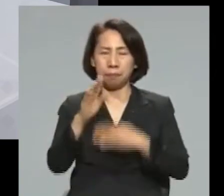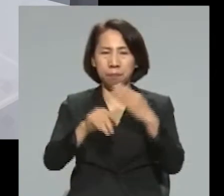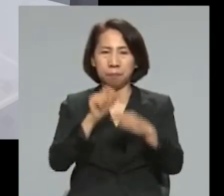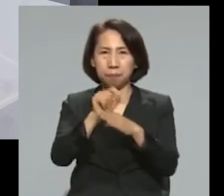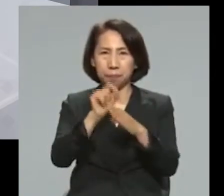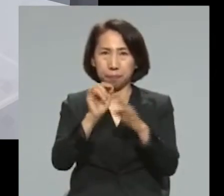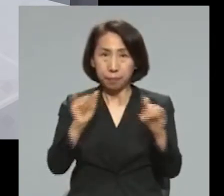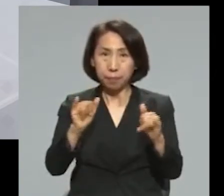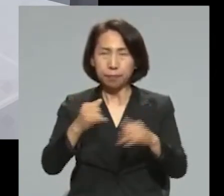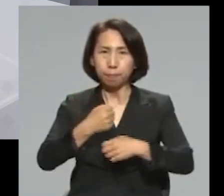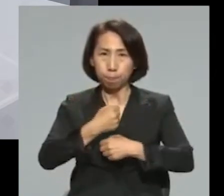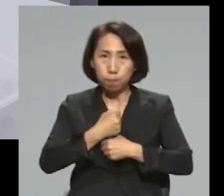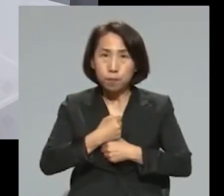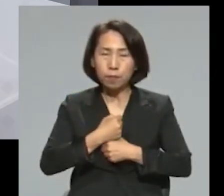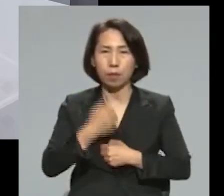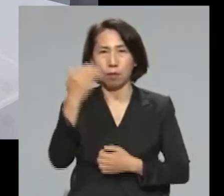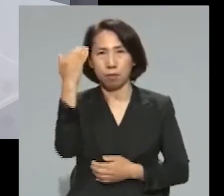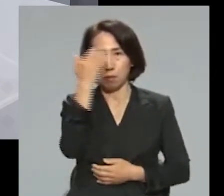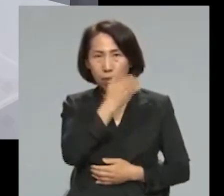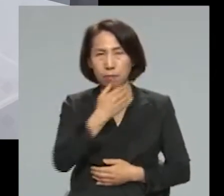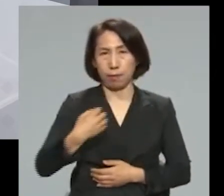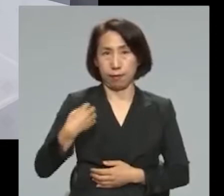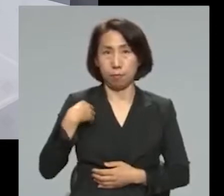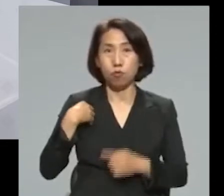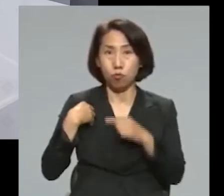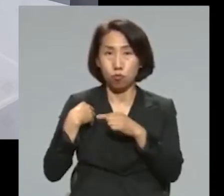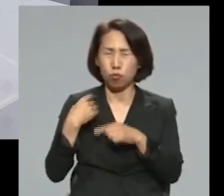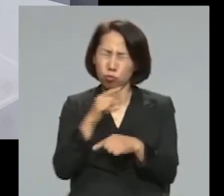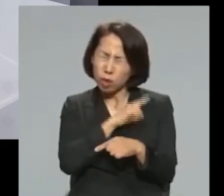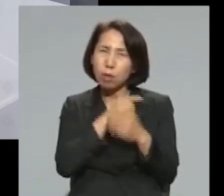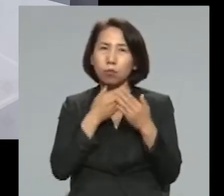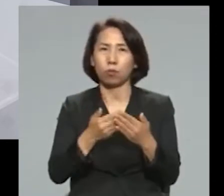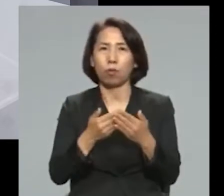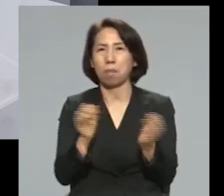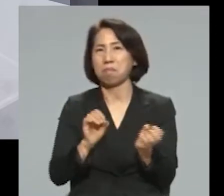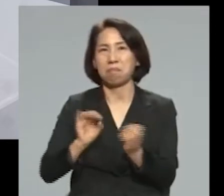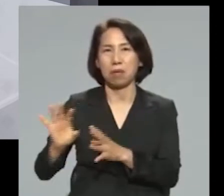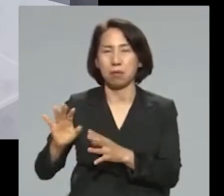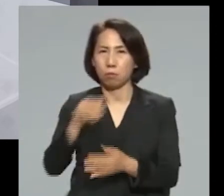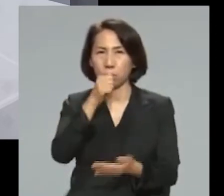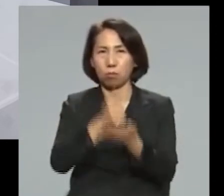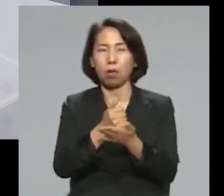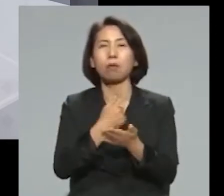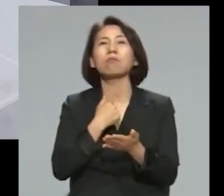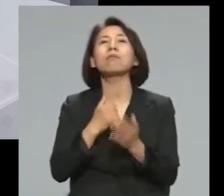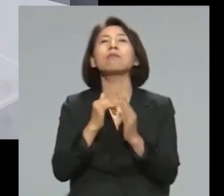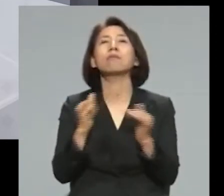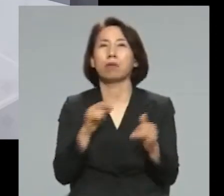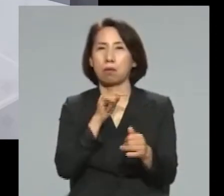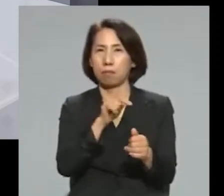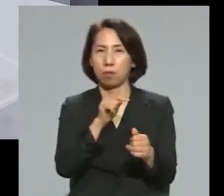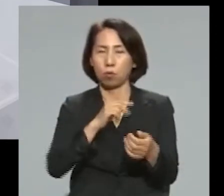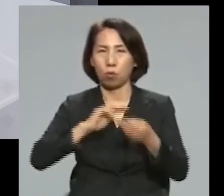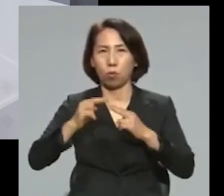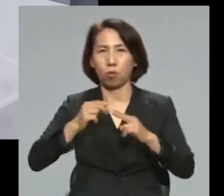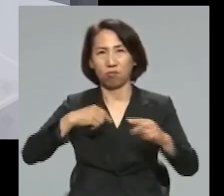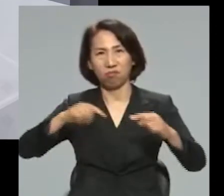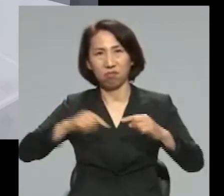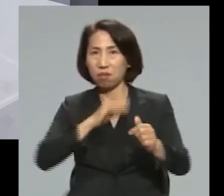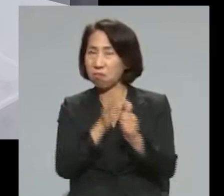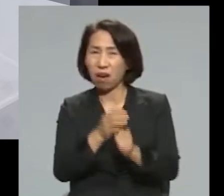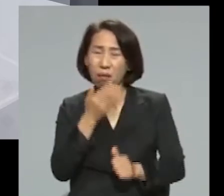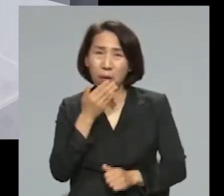공무원이 지켜야 할 청렴 의무를 저버린 범죄 전과자에게 고령 군정을